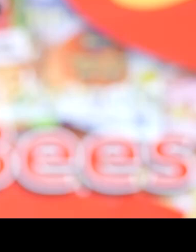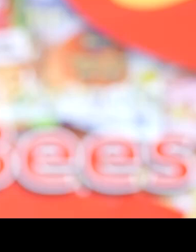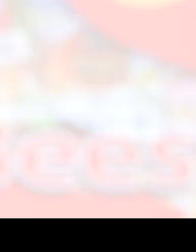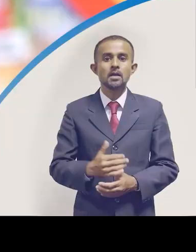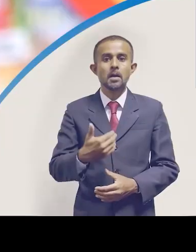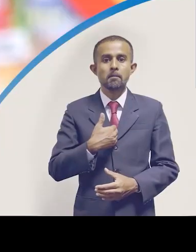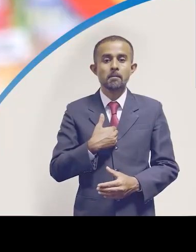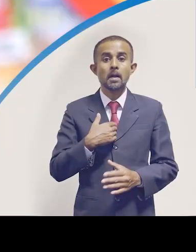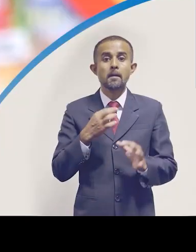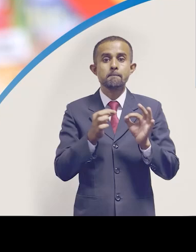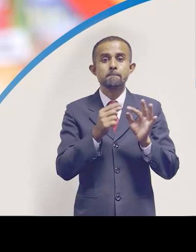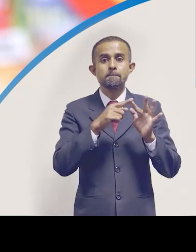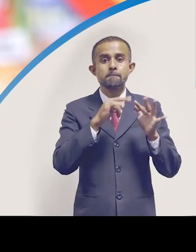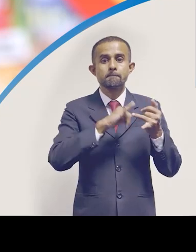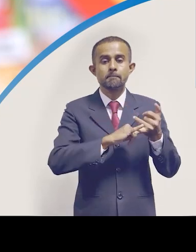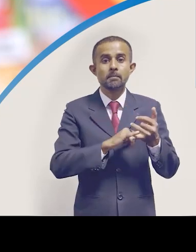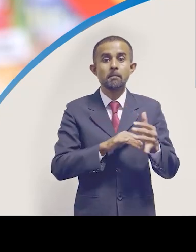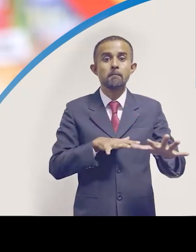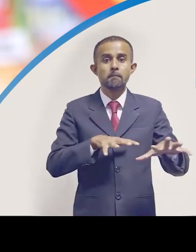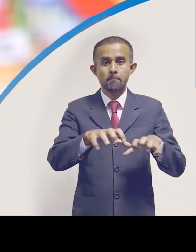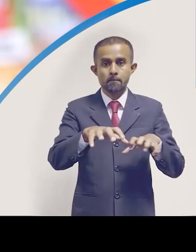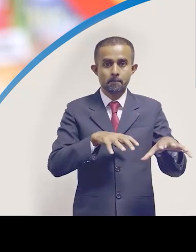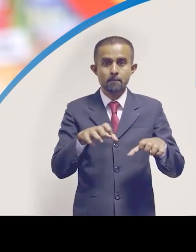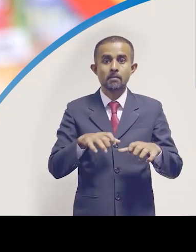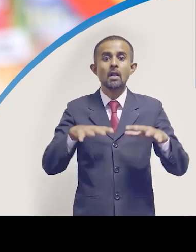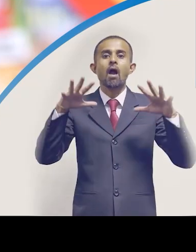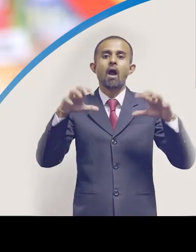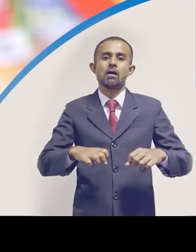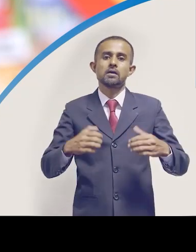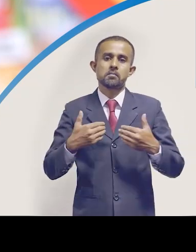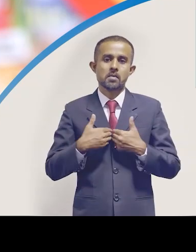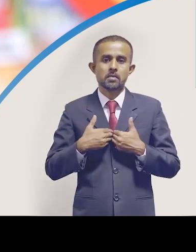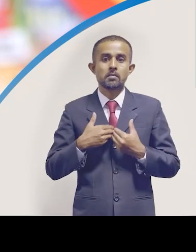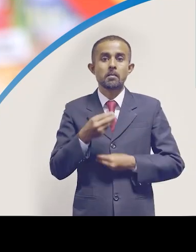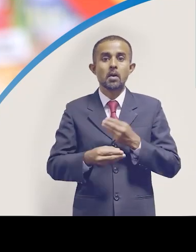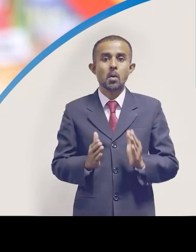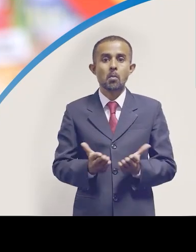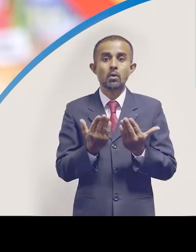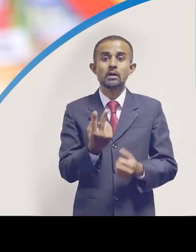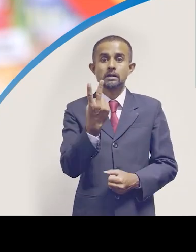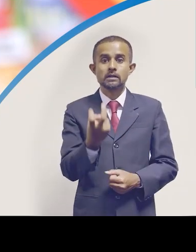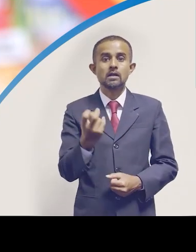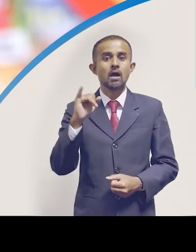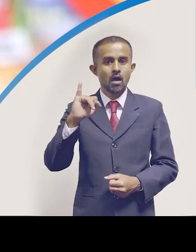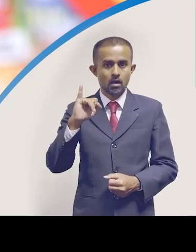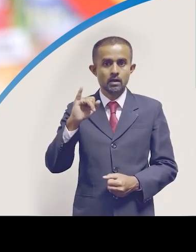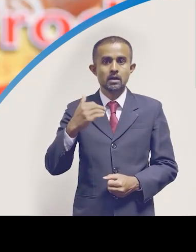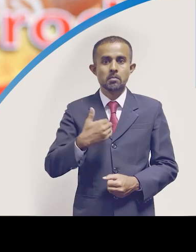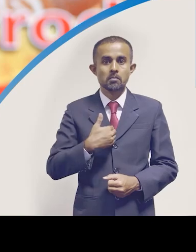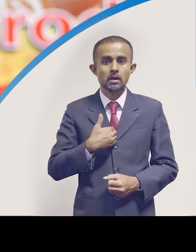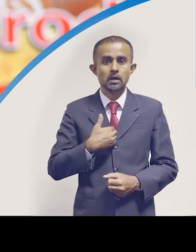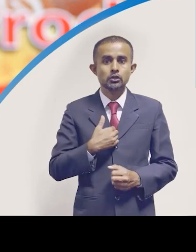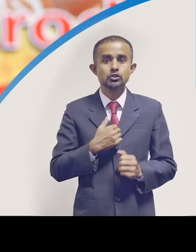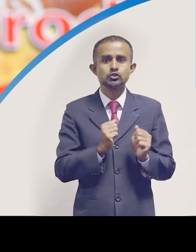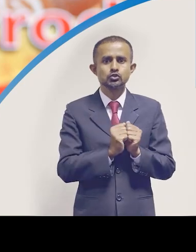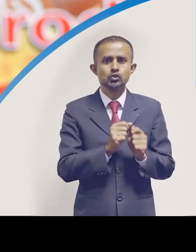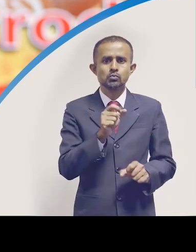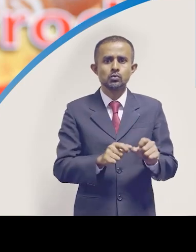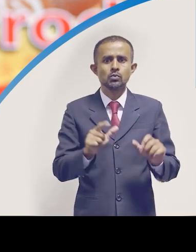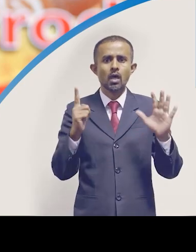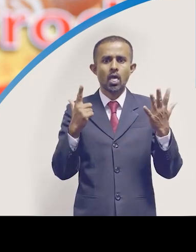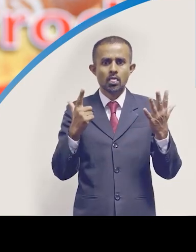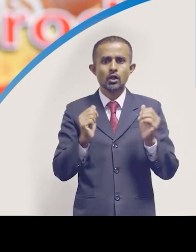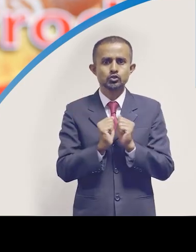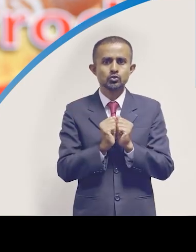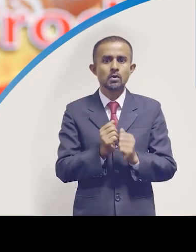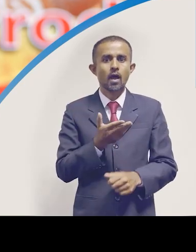සිට. මම බීස් බේකර්ස් ආයතනයේ හිමිකරු. මම ව්‍යාපාරය පටන් ගත්තේ 2006. මේ වෙද්දි මා